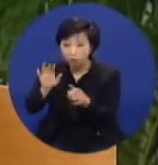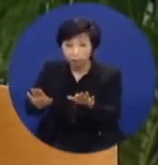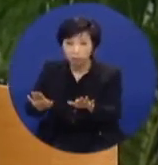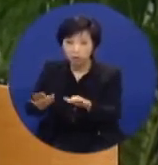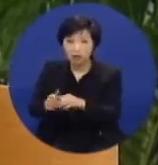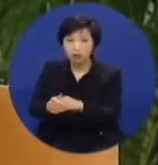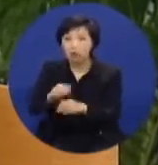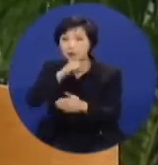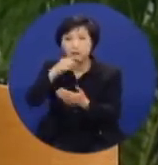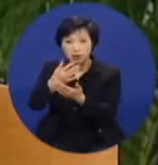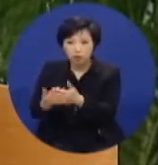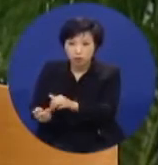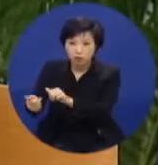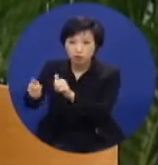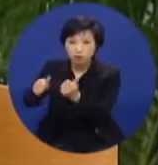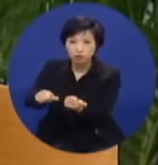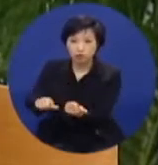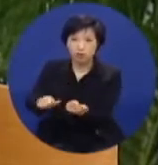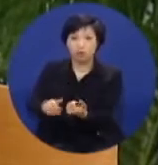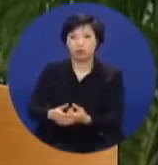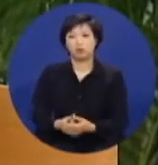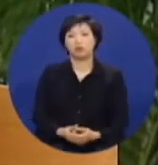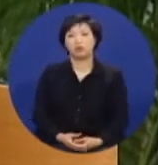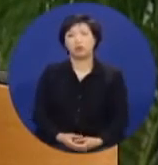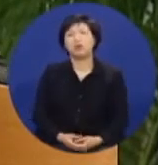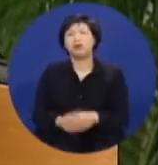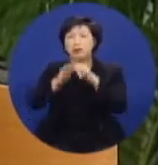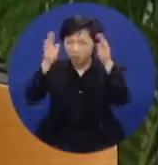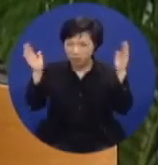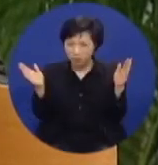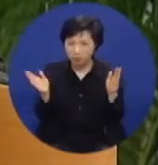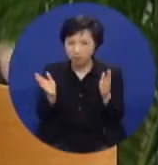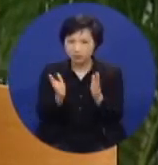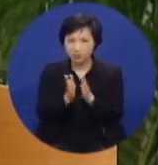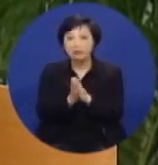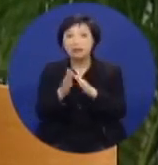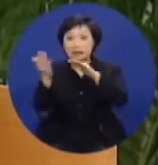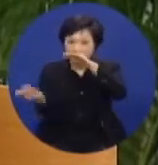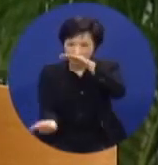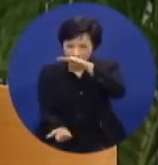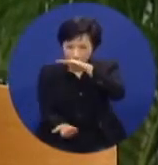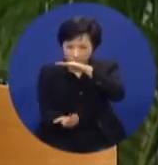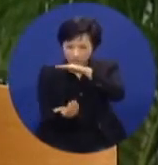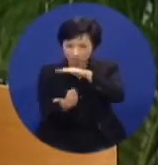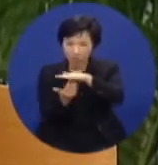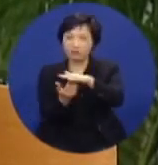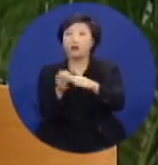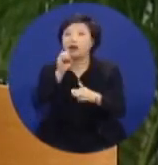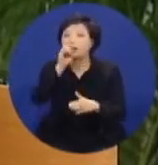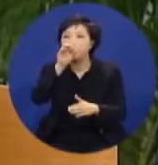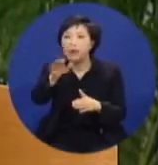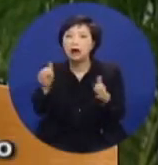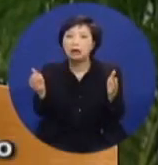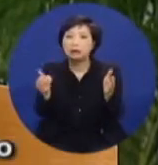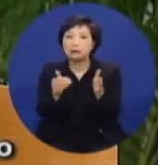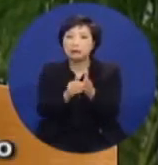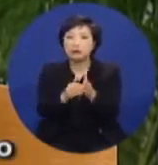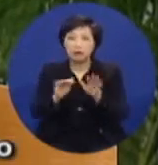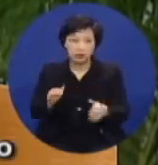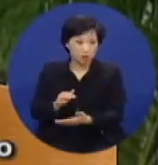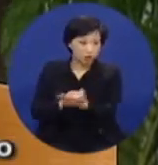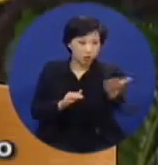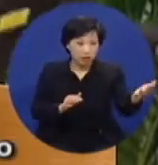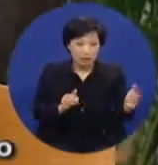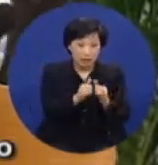치울 이어 죽어 줘서 타 이루었다 너희는 이